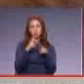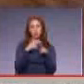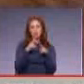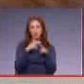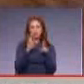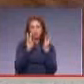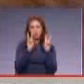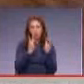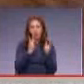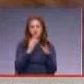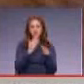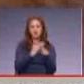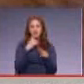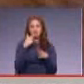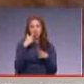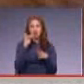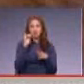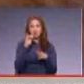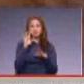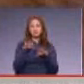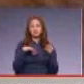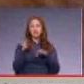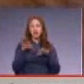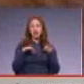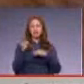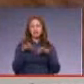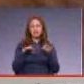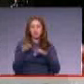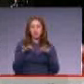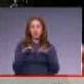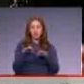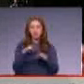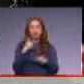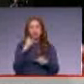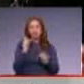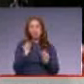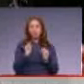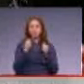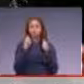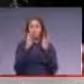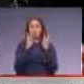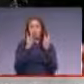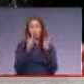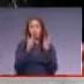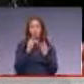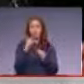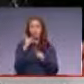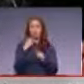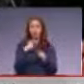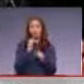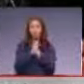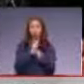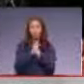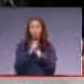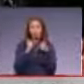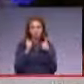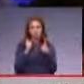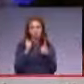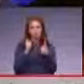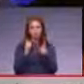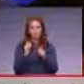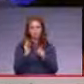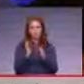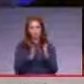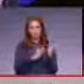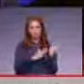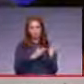الاسقاط. مش عارفه، مش متذكرها لان بقالها مده، لكن ده من احلى ما عمل التلفزيون. انت فيلم